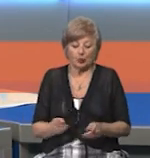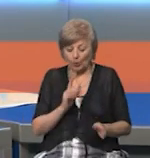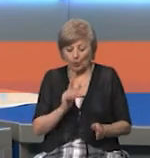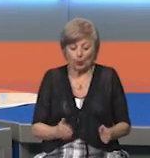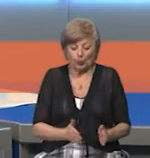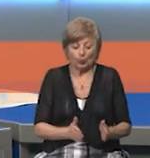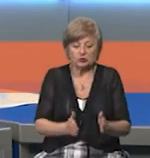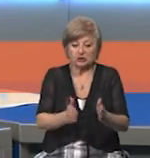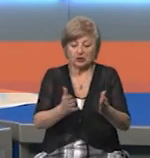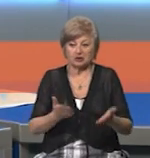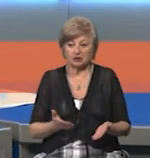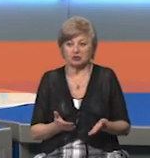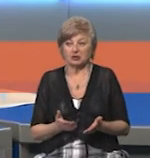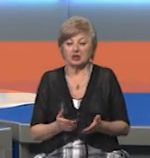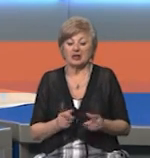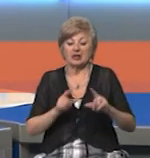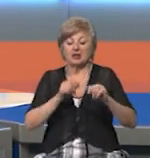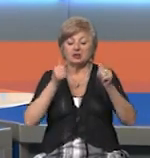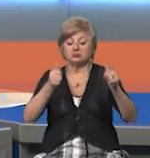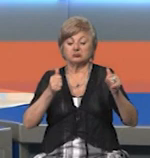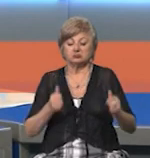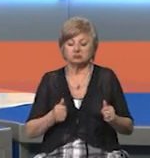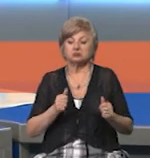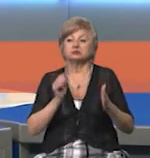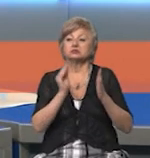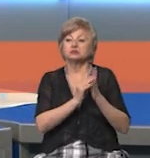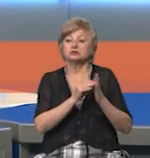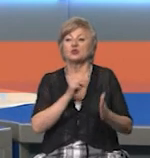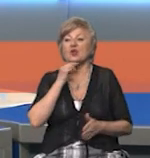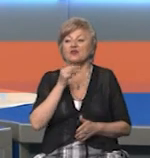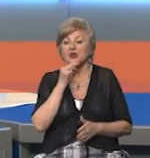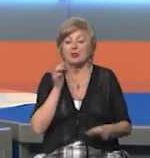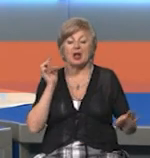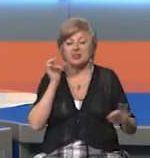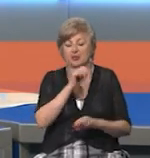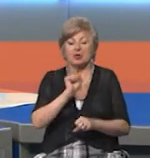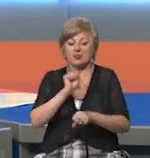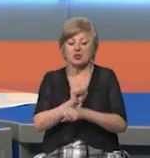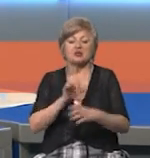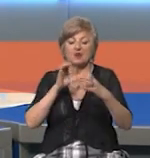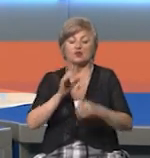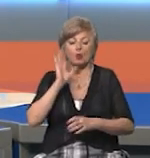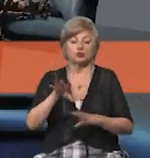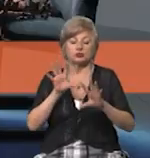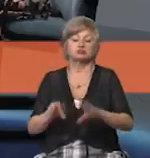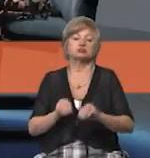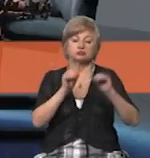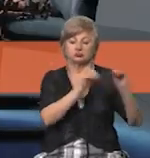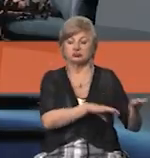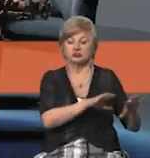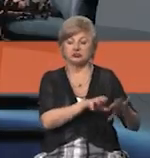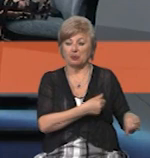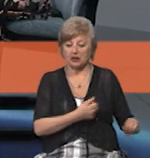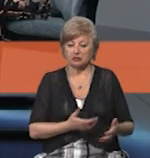більше того стоїть така табличка під знаком, що увага, неправильно припарковані авто будуть евакуйовані. Uh-huh. Це